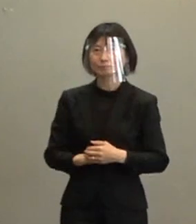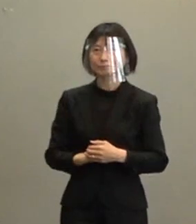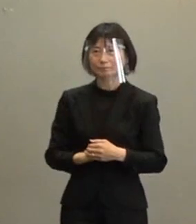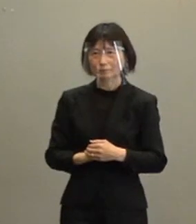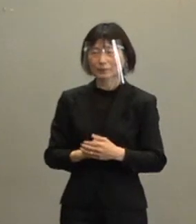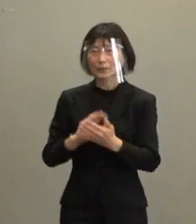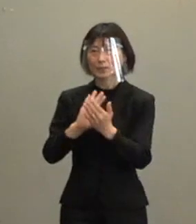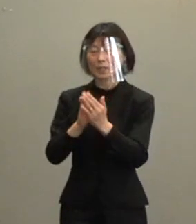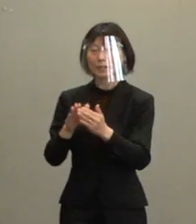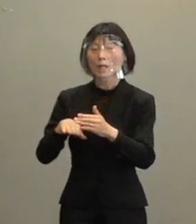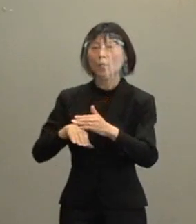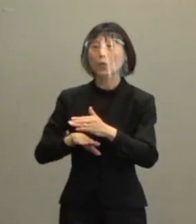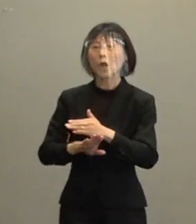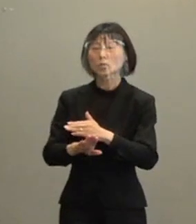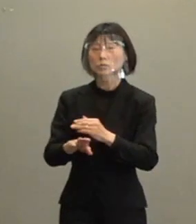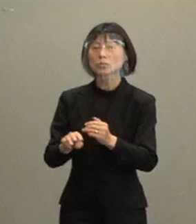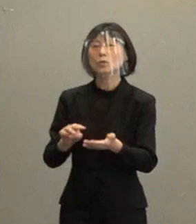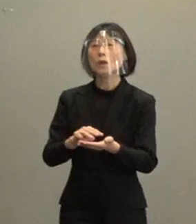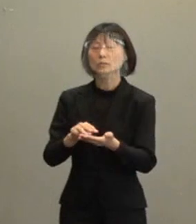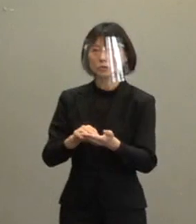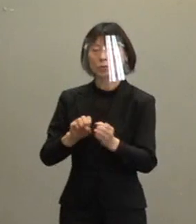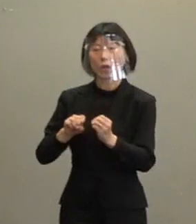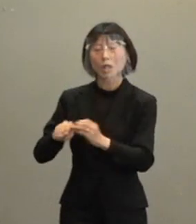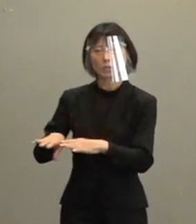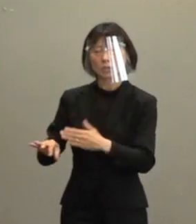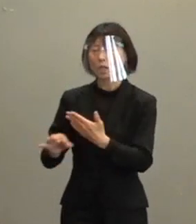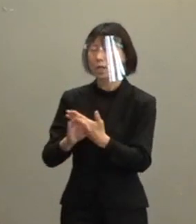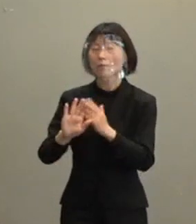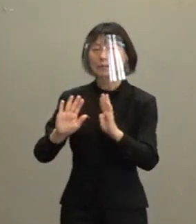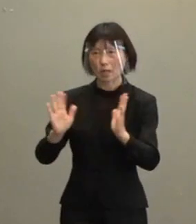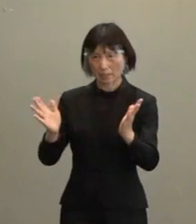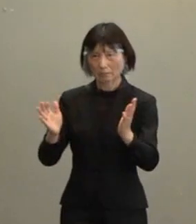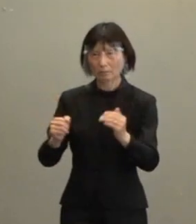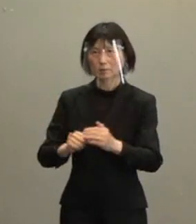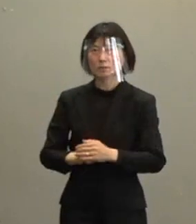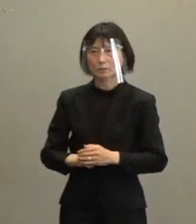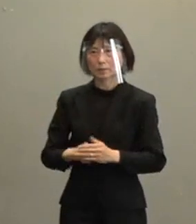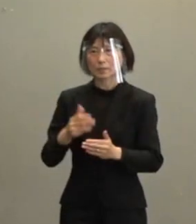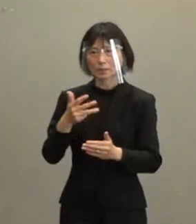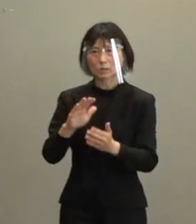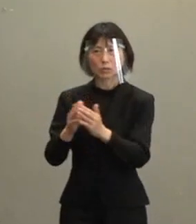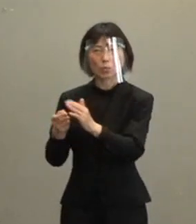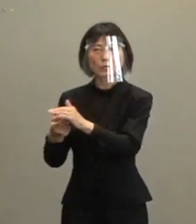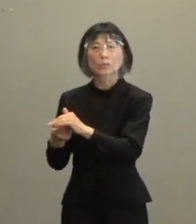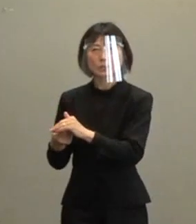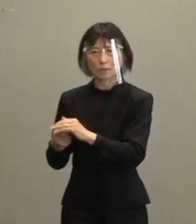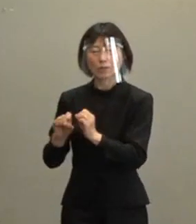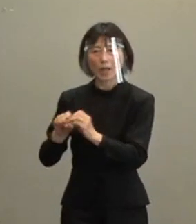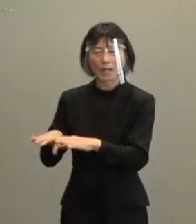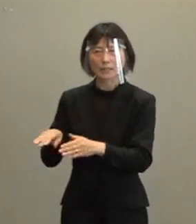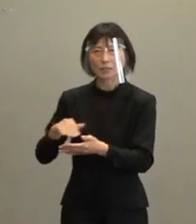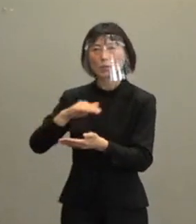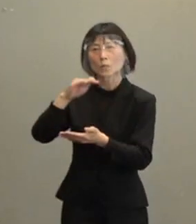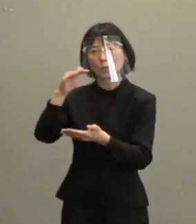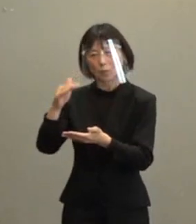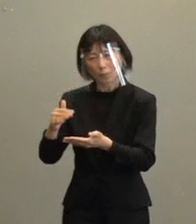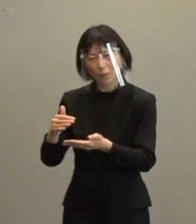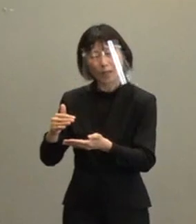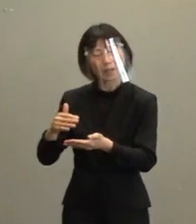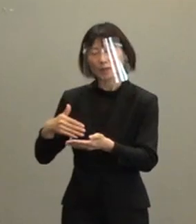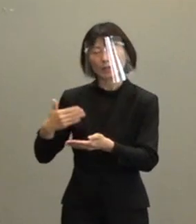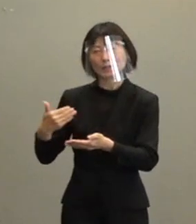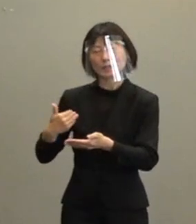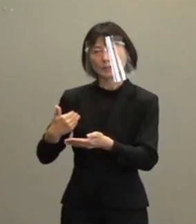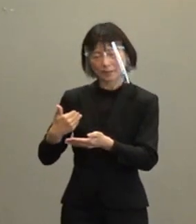私は県が保管するワクチンを廃棄した事例はないんですけれども、市町村等におけるワクチンの廃棄量については把握はしており